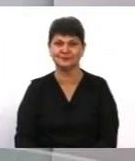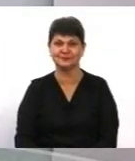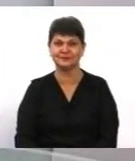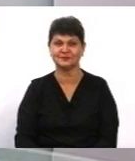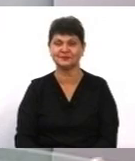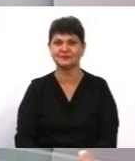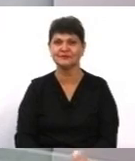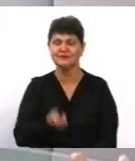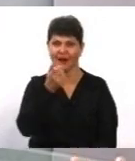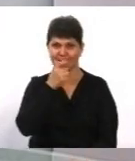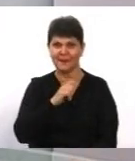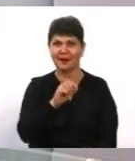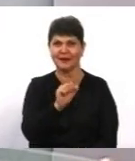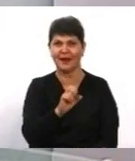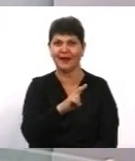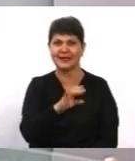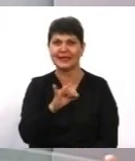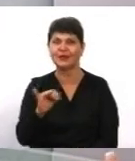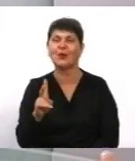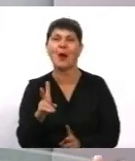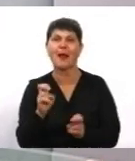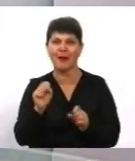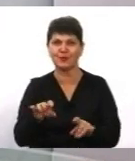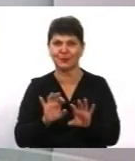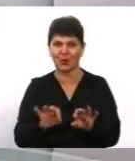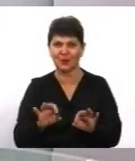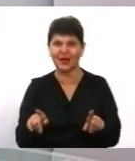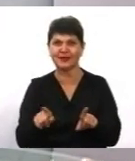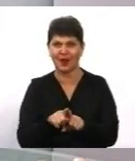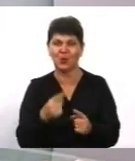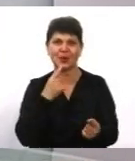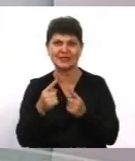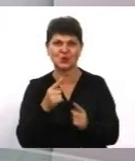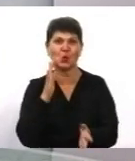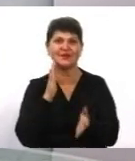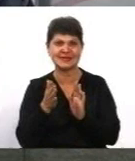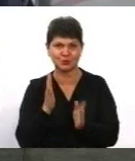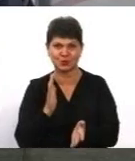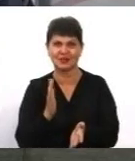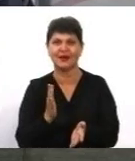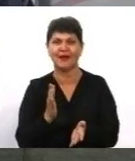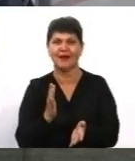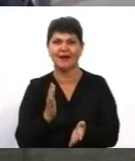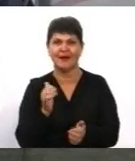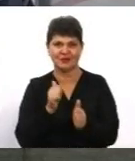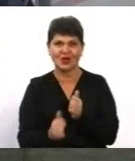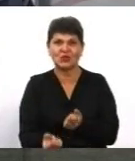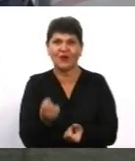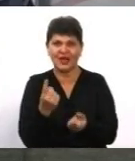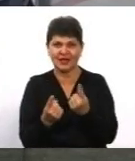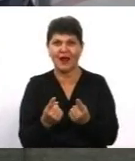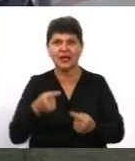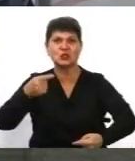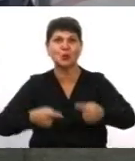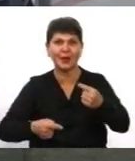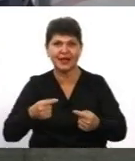Отже, пане Андрію, як ви можете прокоментувати таку дискусію Фейсбуку, які часто виникають подібні суперечки